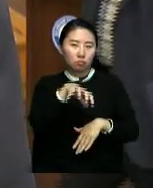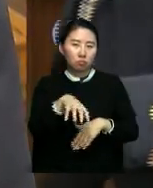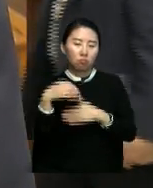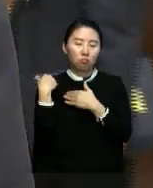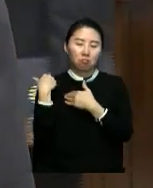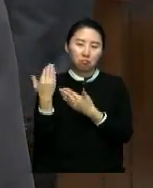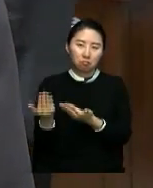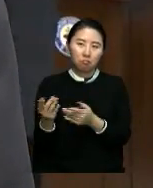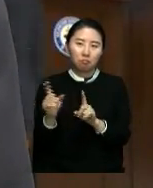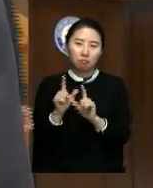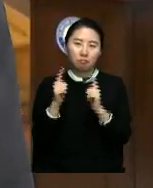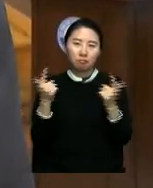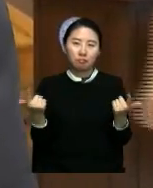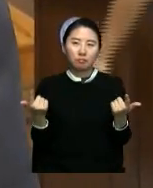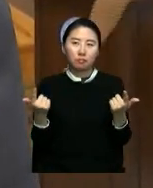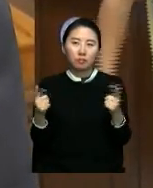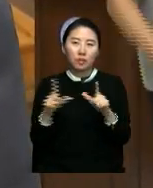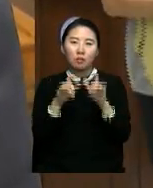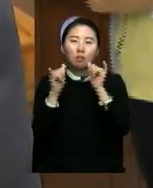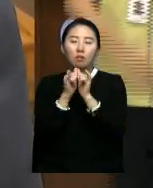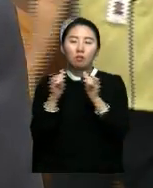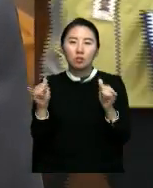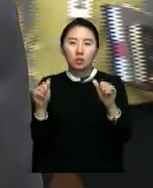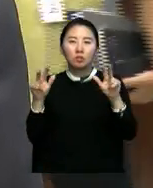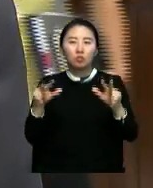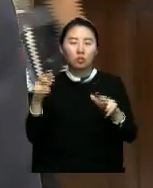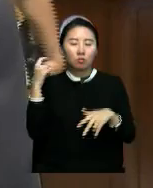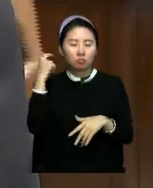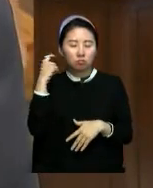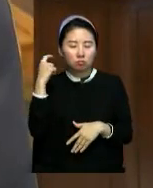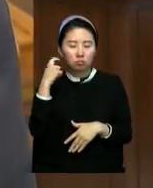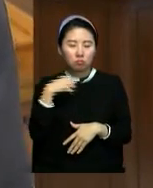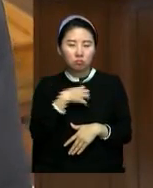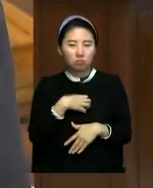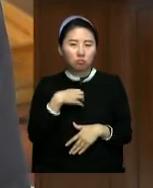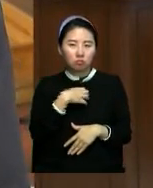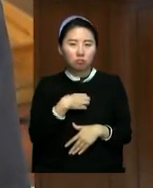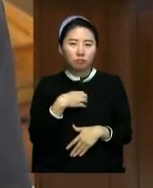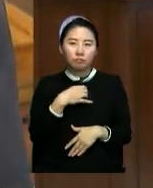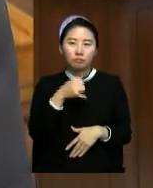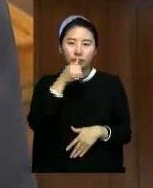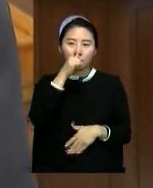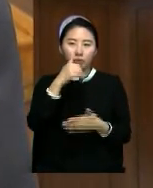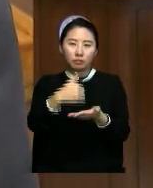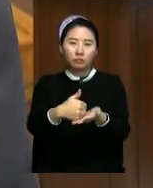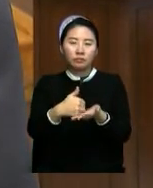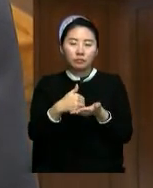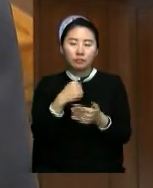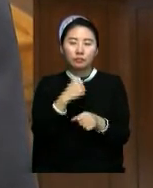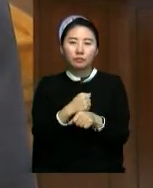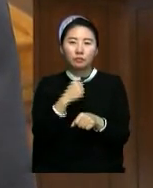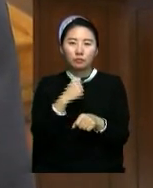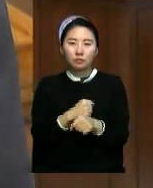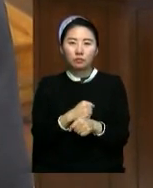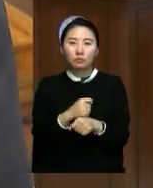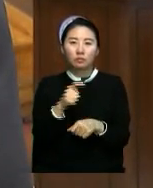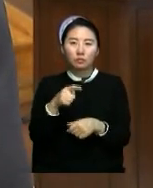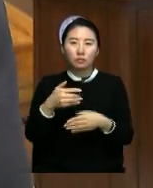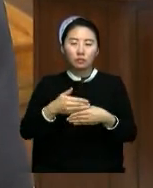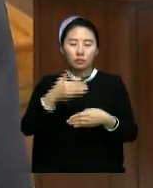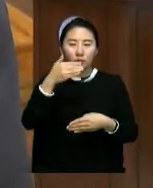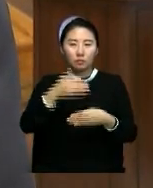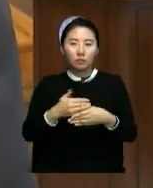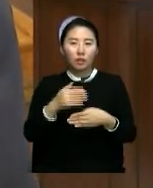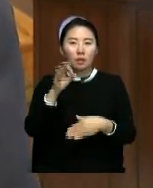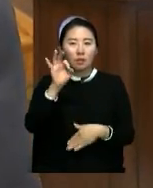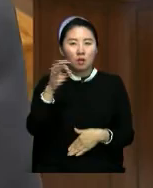그때 설치를 안 했습니다. 근데 사람이 살다 보니까 이제는 민원이 생겼고 민원인들이 주관을 해가지고 그 설치 비용을